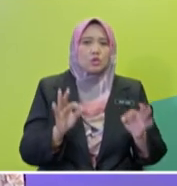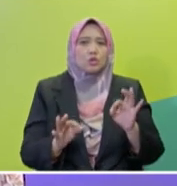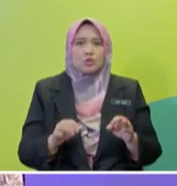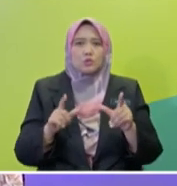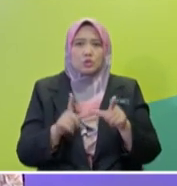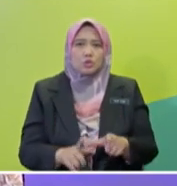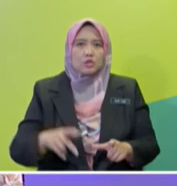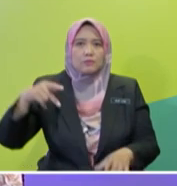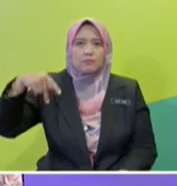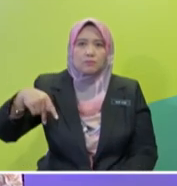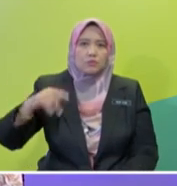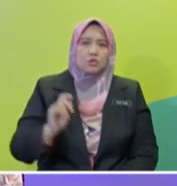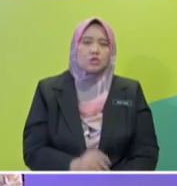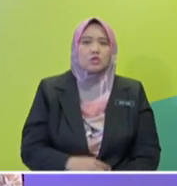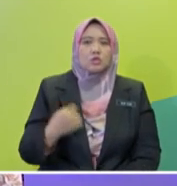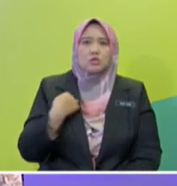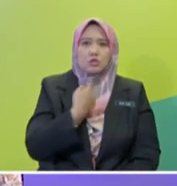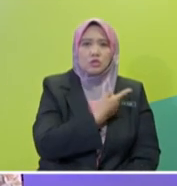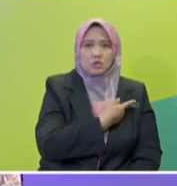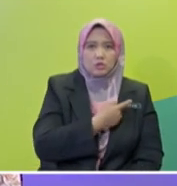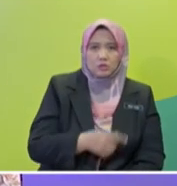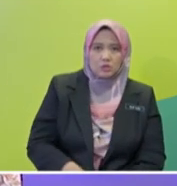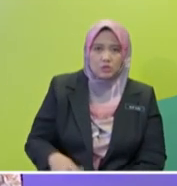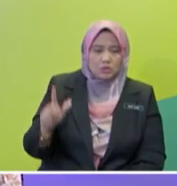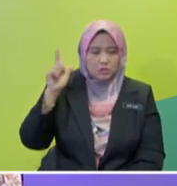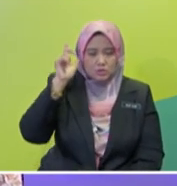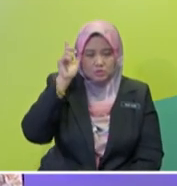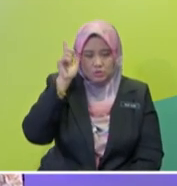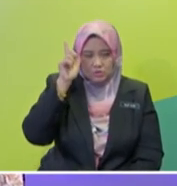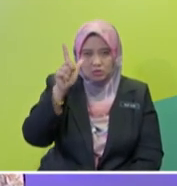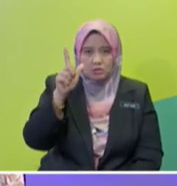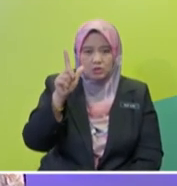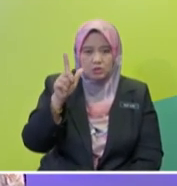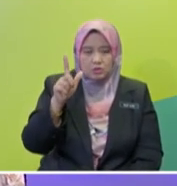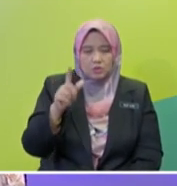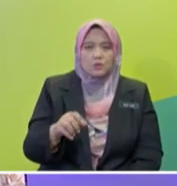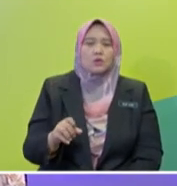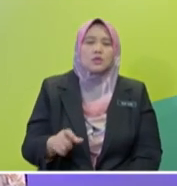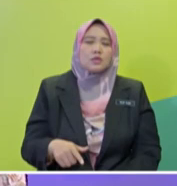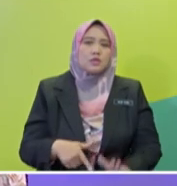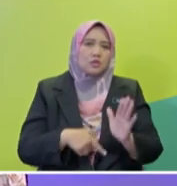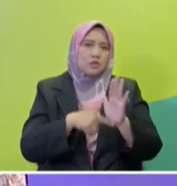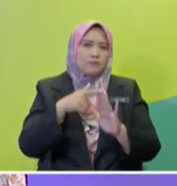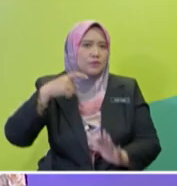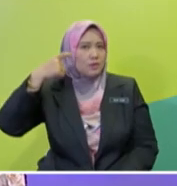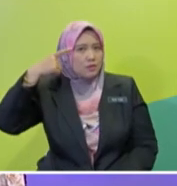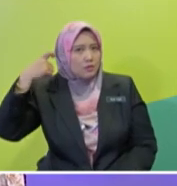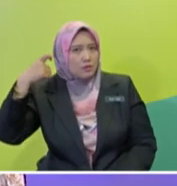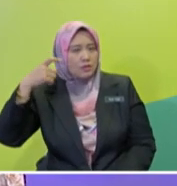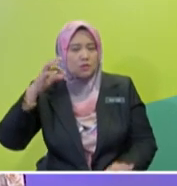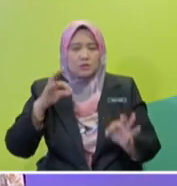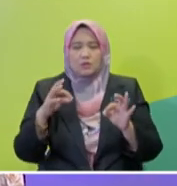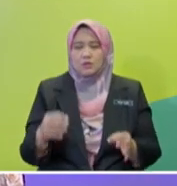dari penulisan kita akan nampak lebih menarik di situ jadi kita gabungkan penggunaan tadi